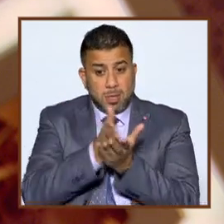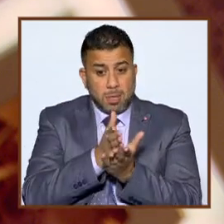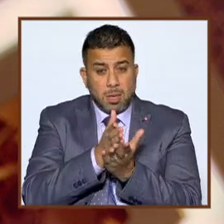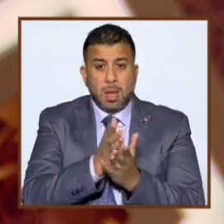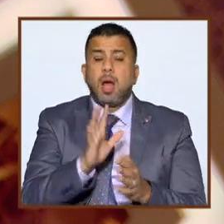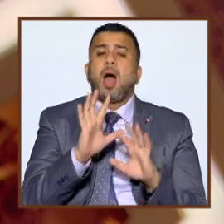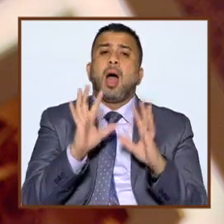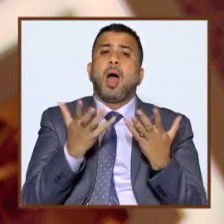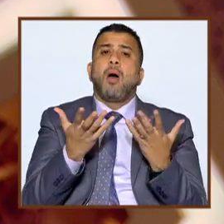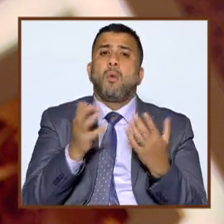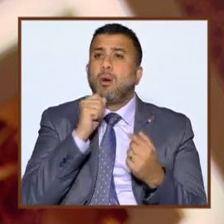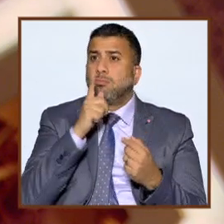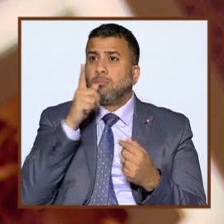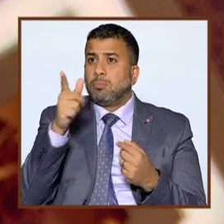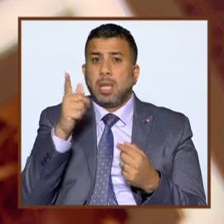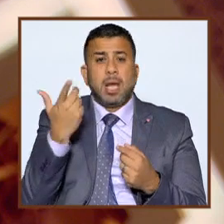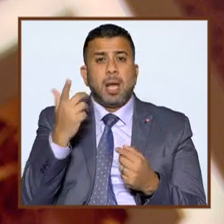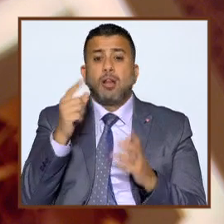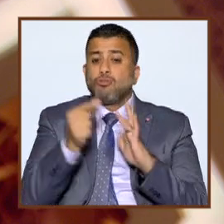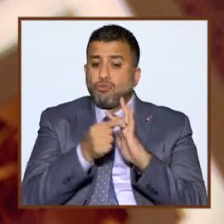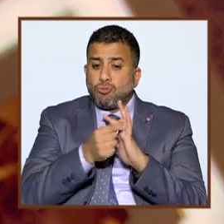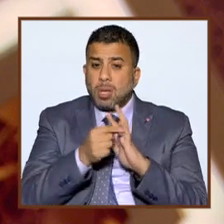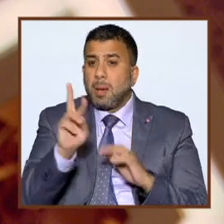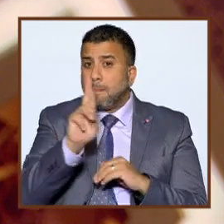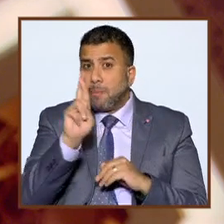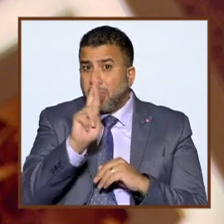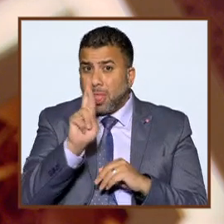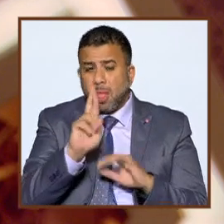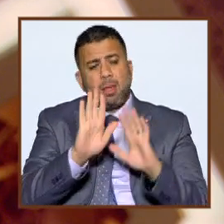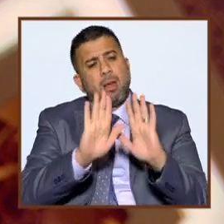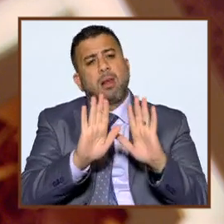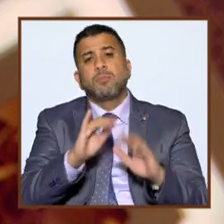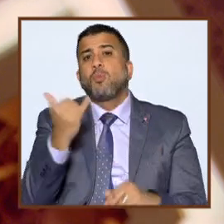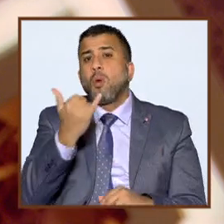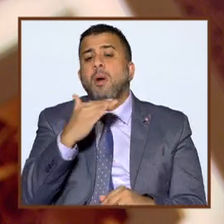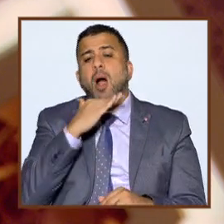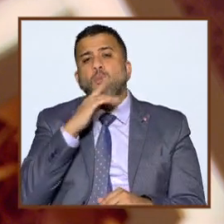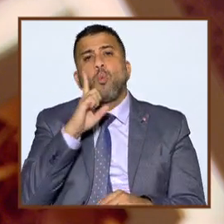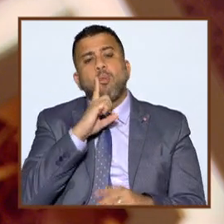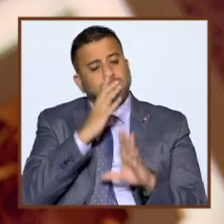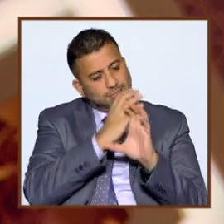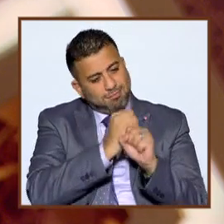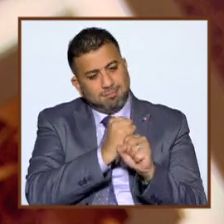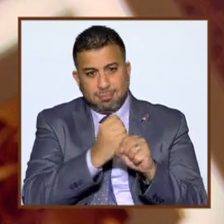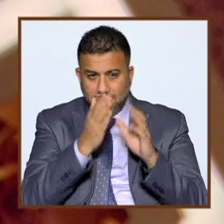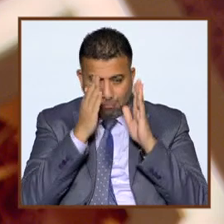معها، لأن الشريعة ما ترفض، لكنه يحسن العلاقة معكم ويبر والديه